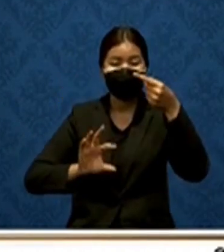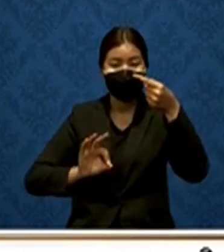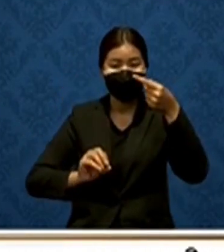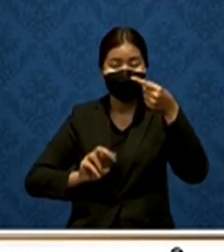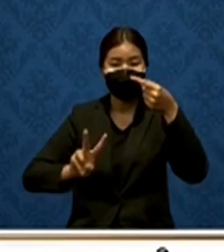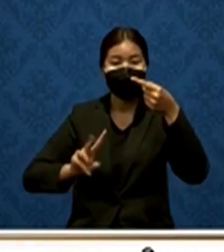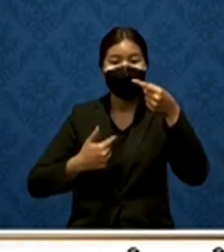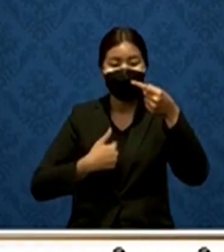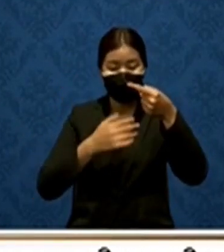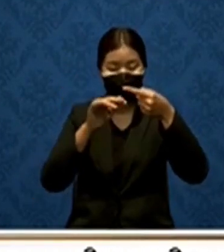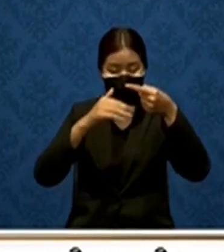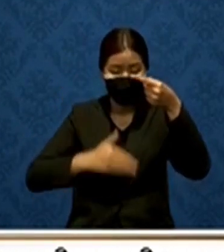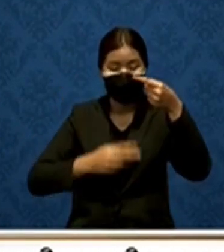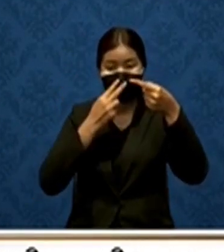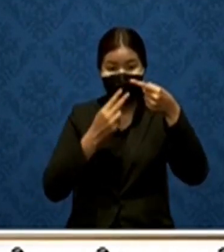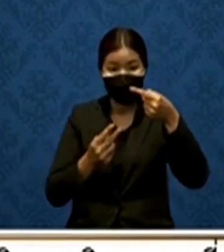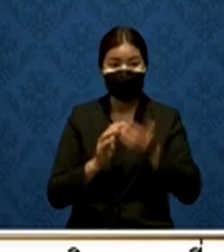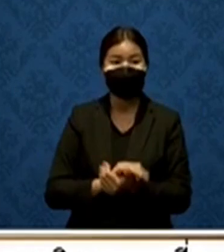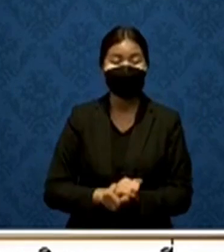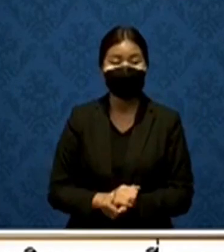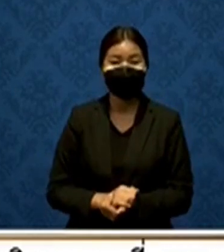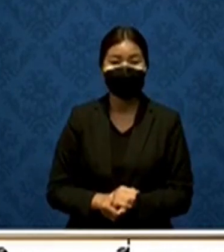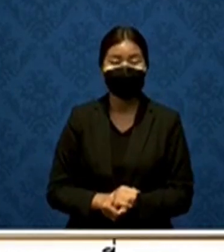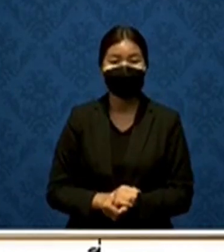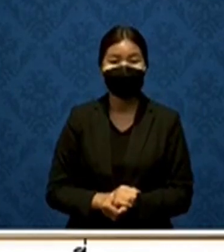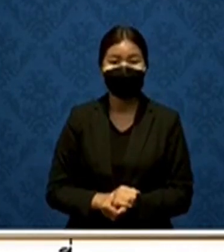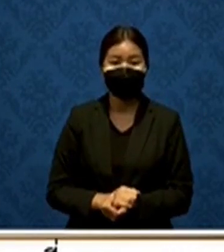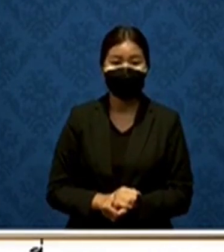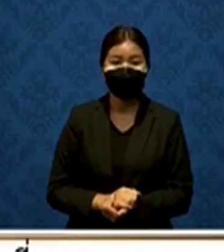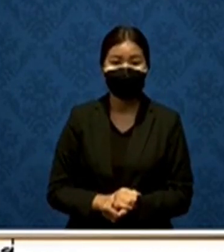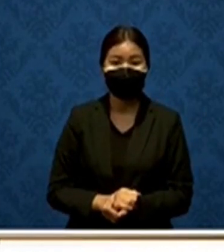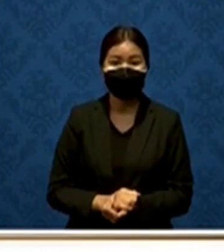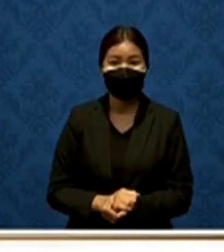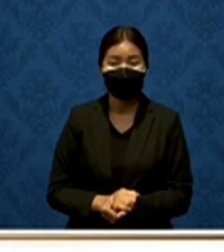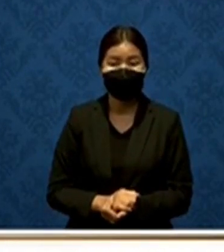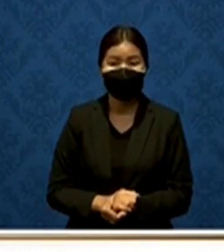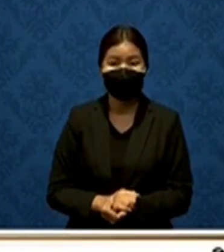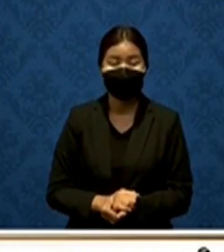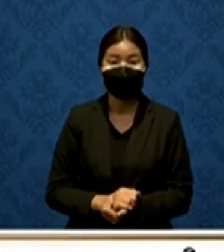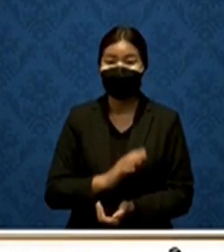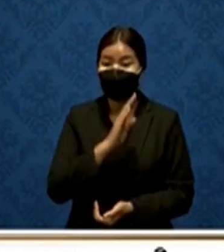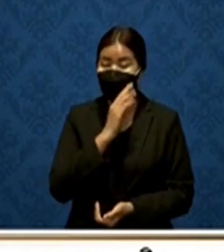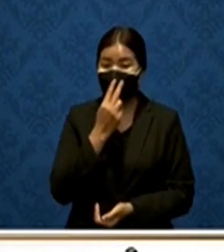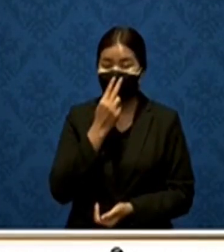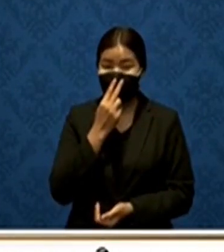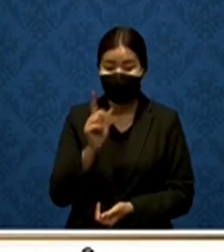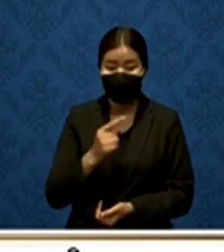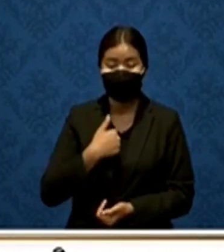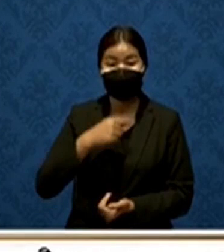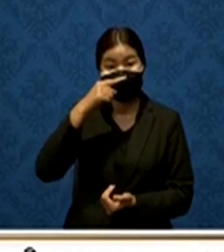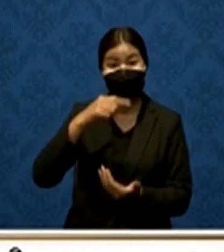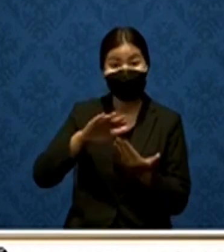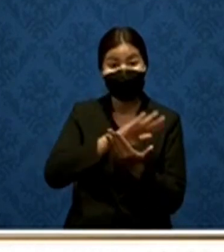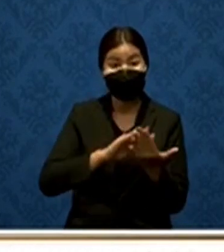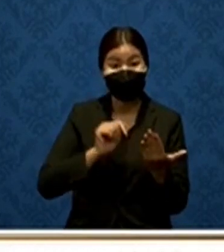ี้ก็คือภาพที่ขอนิยากราบเรีนกัท่านประทาน อย่างไรก็ตามถ้ามาดูตัวเลขข้อเทศจริงสำหับในประเทศไยที่มี